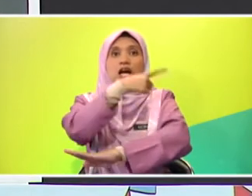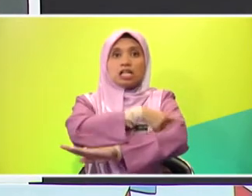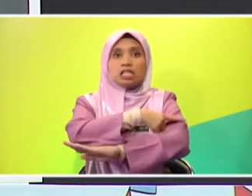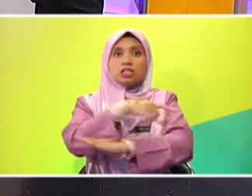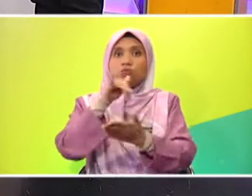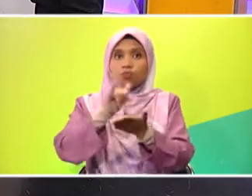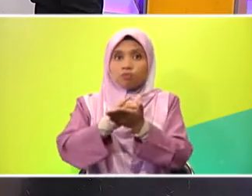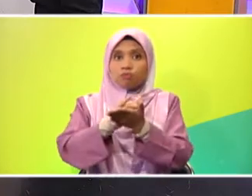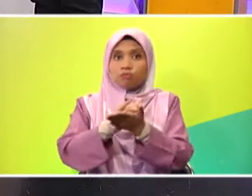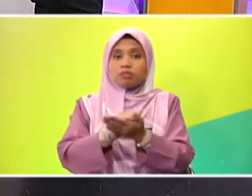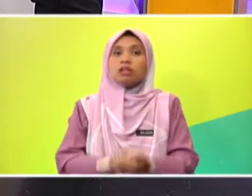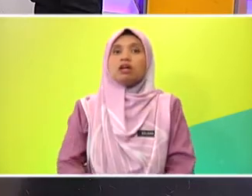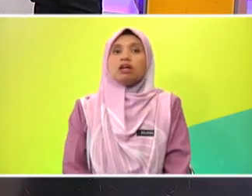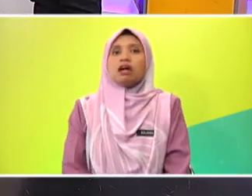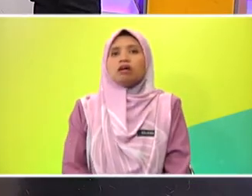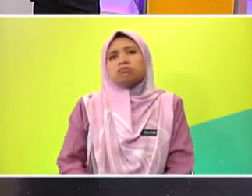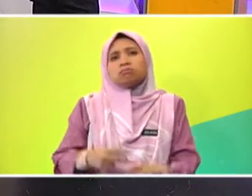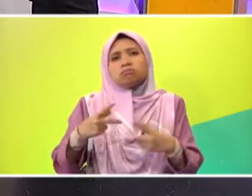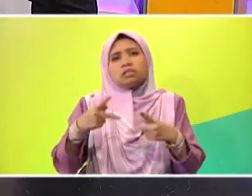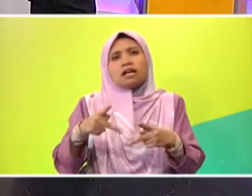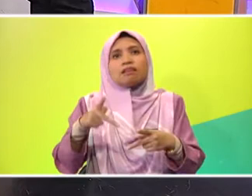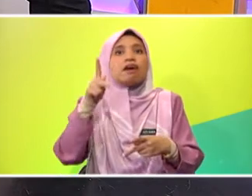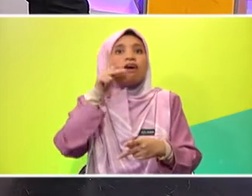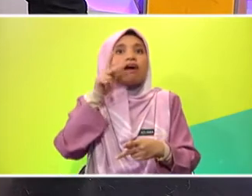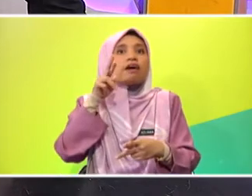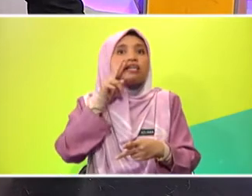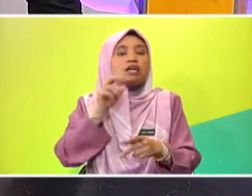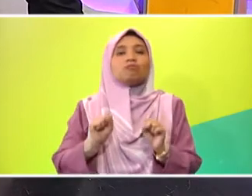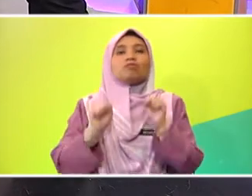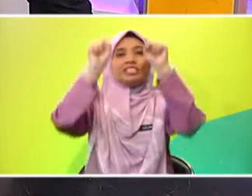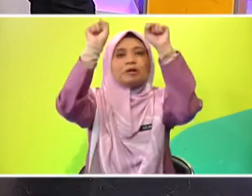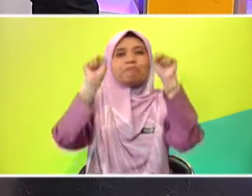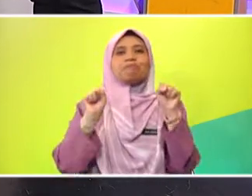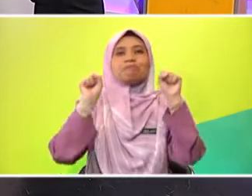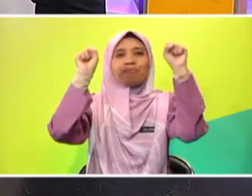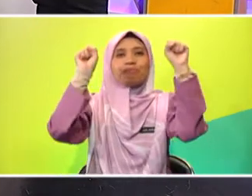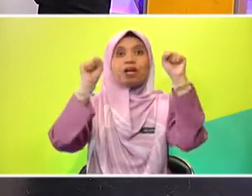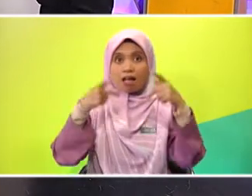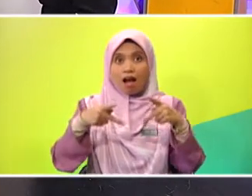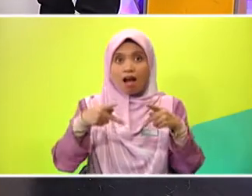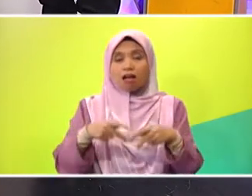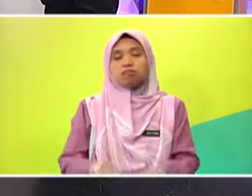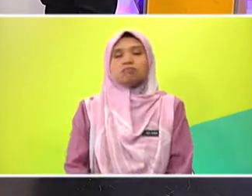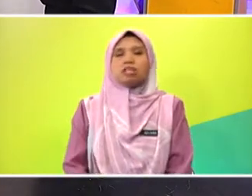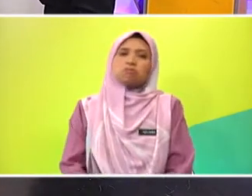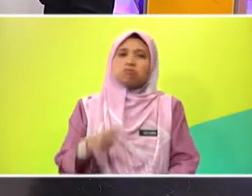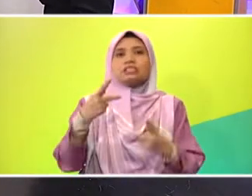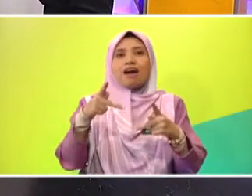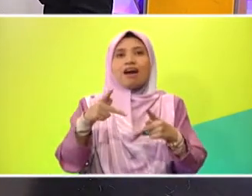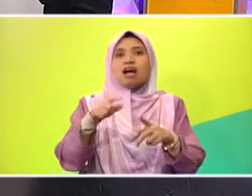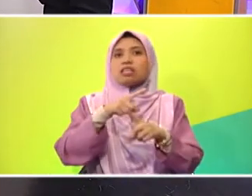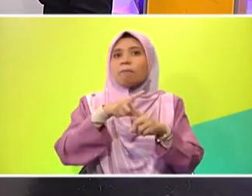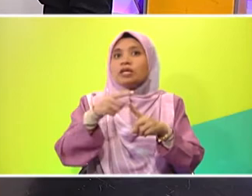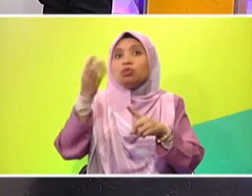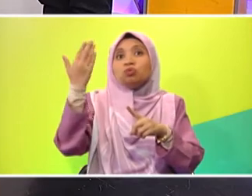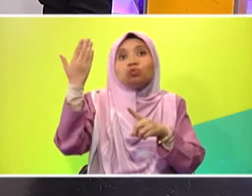kakinya pernah tak cedak tanya ke ini pernah tak senamrobik sebelum ini senang Robinson pernah tapi dalam melawak